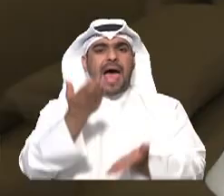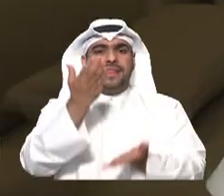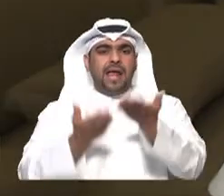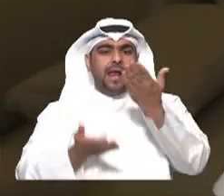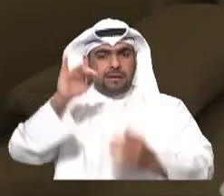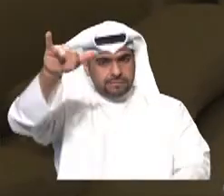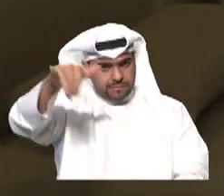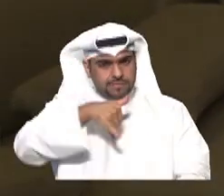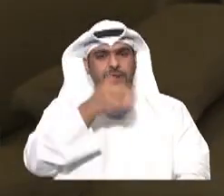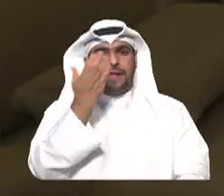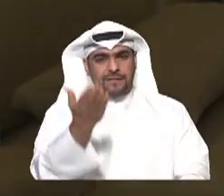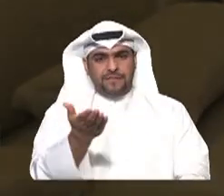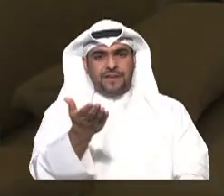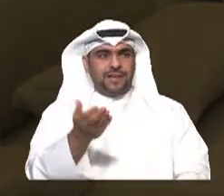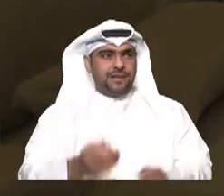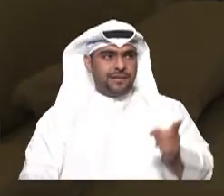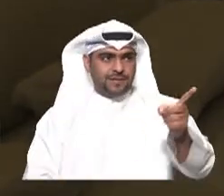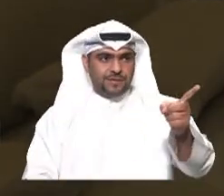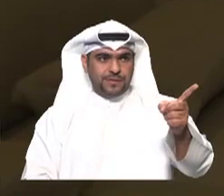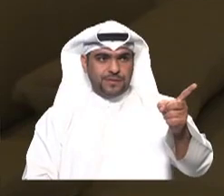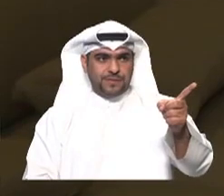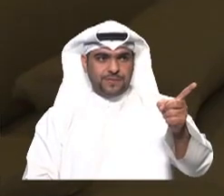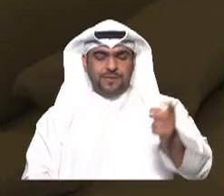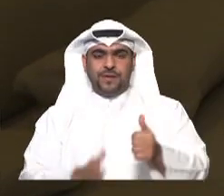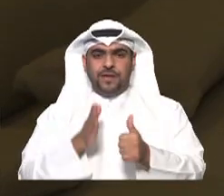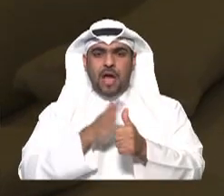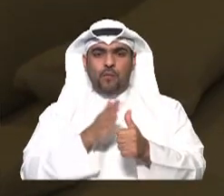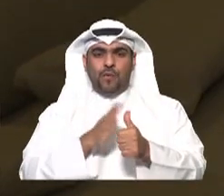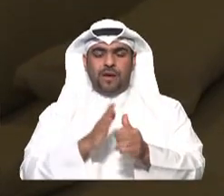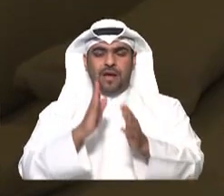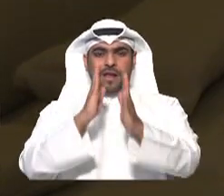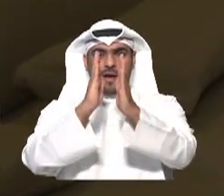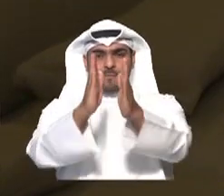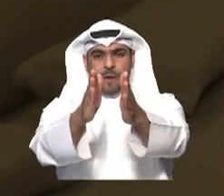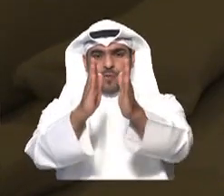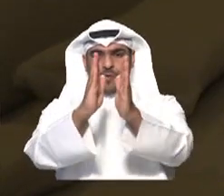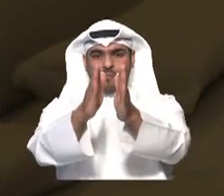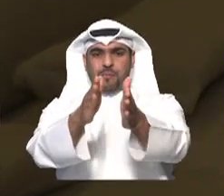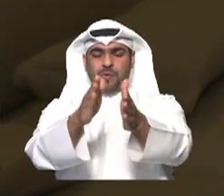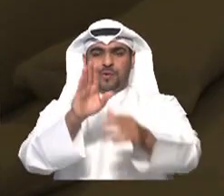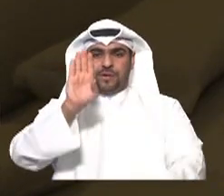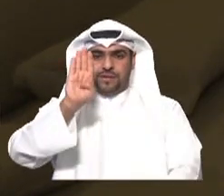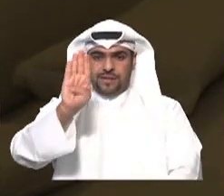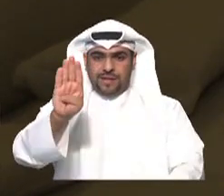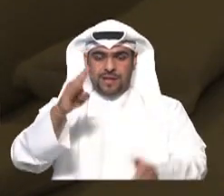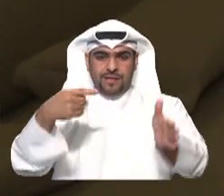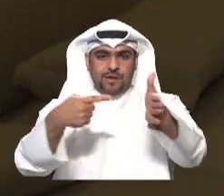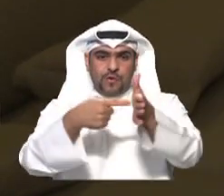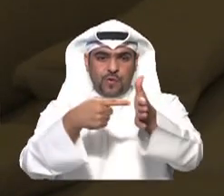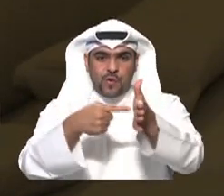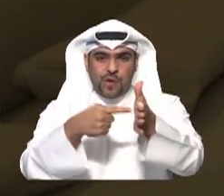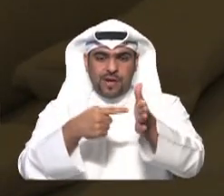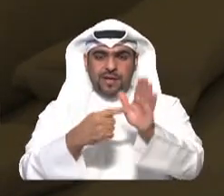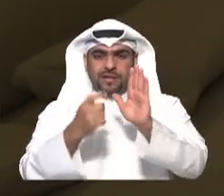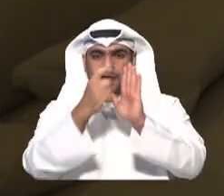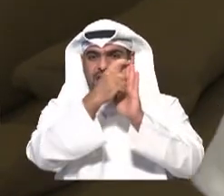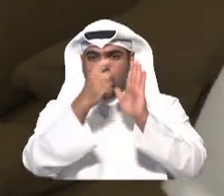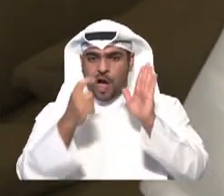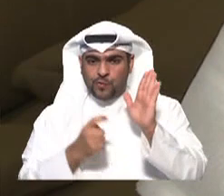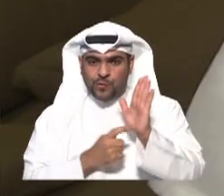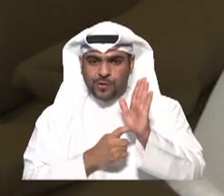أبارك لمجلس إدارة الكلية لافتتاح هذا الصرح المسرح، ما شاء الله